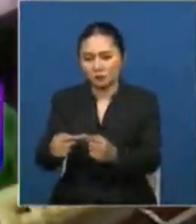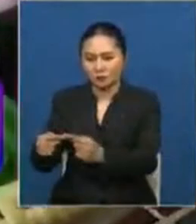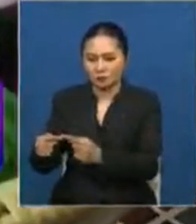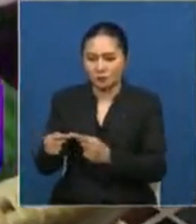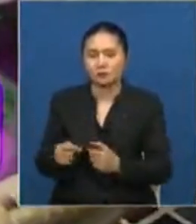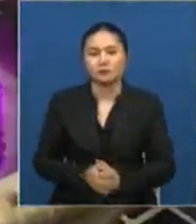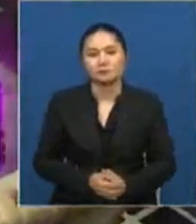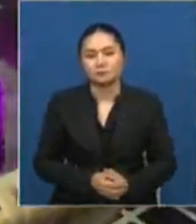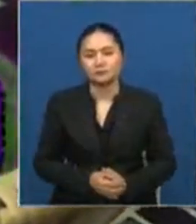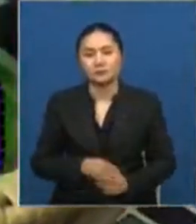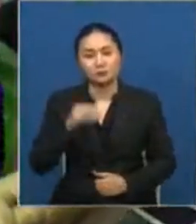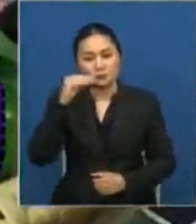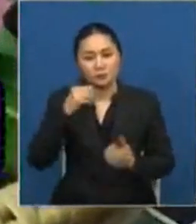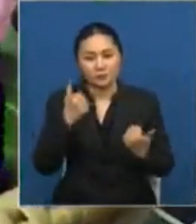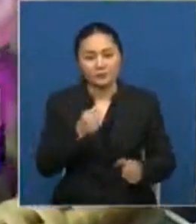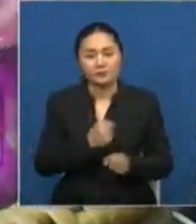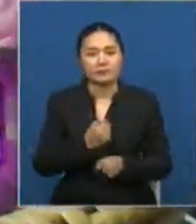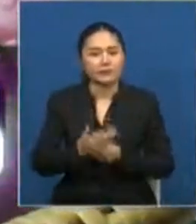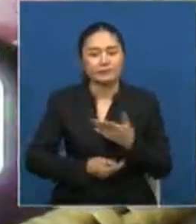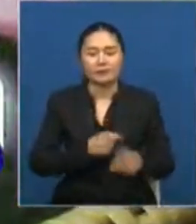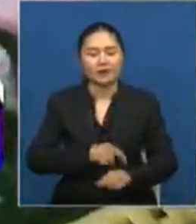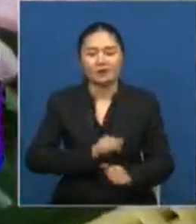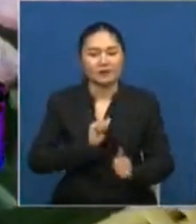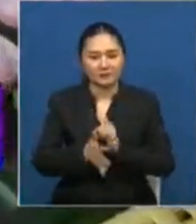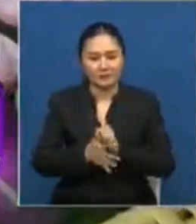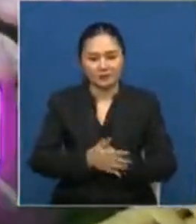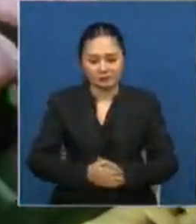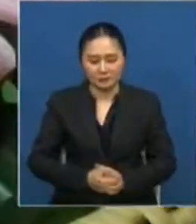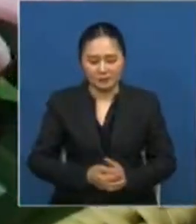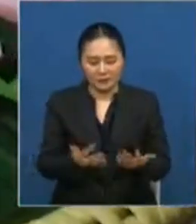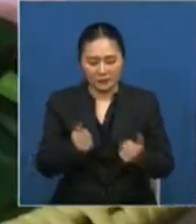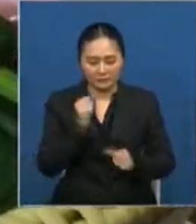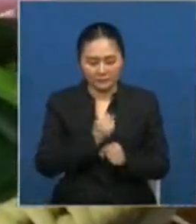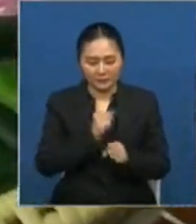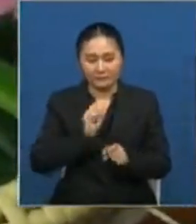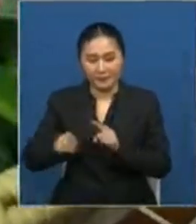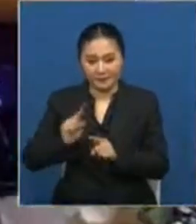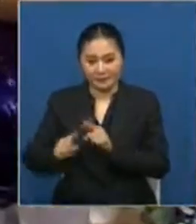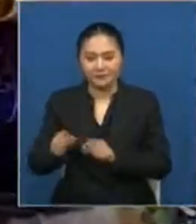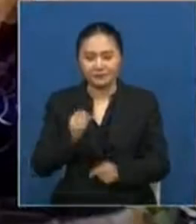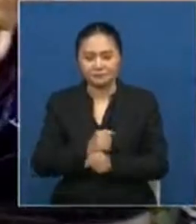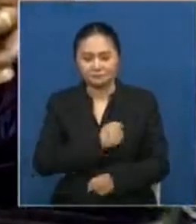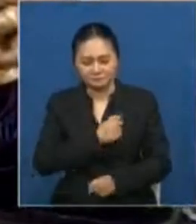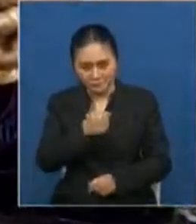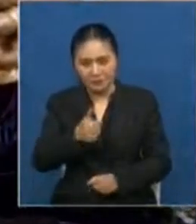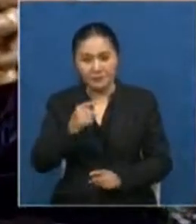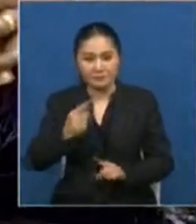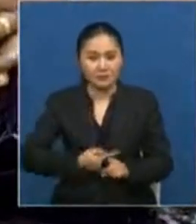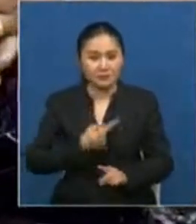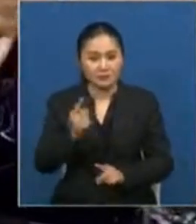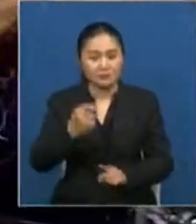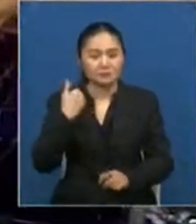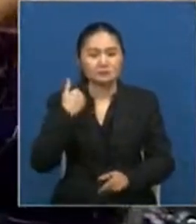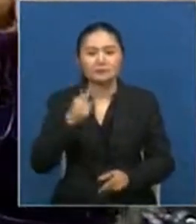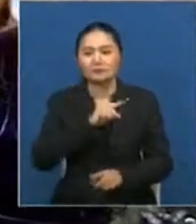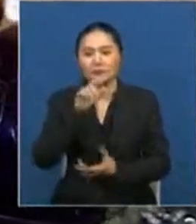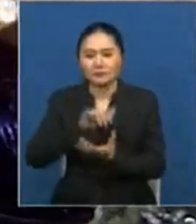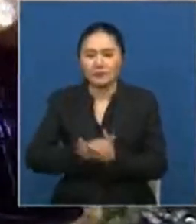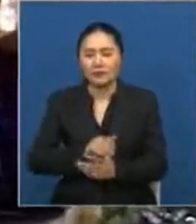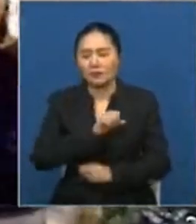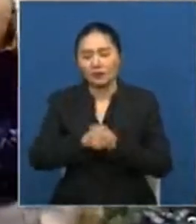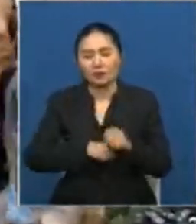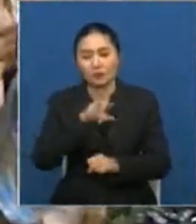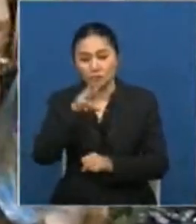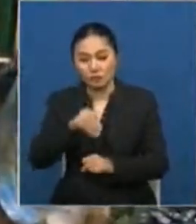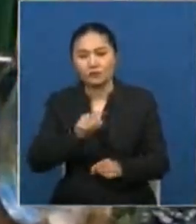ค่ะทุกวันนี้ทำขายกันแทบไม่ทันรับออเดอร์เท่าที่ทำไหวนะคะบางเดือนเป็นช่วงที่มีงานแต่งงานเกษียณหรือง